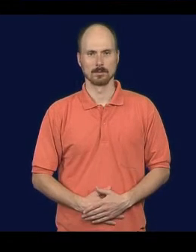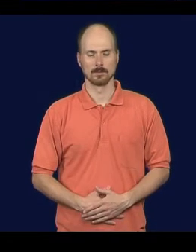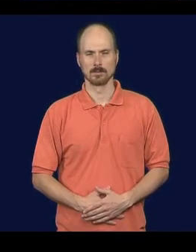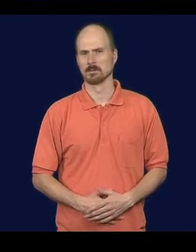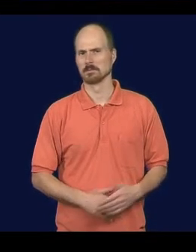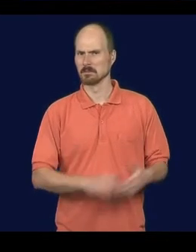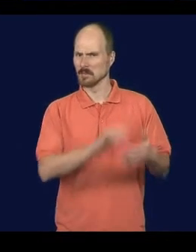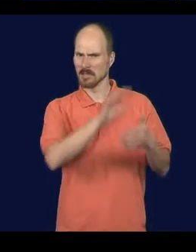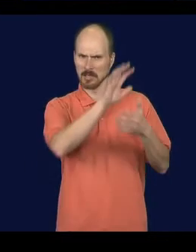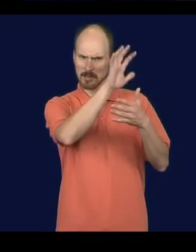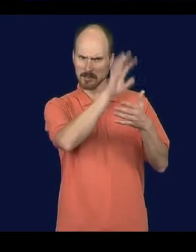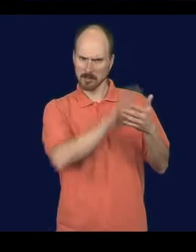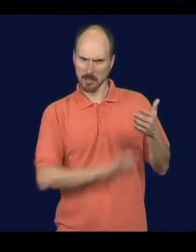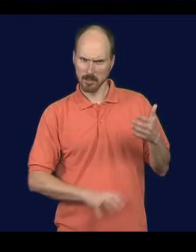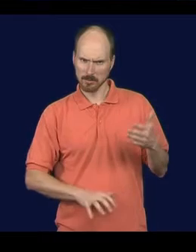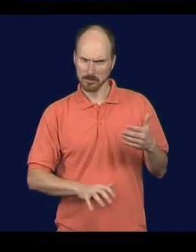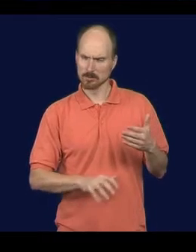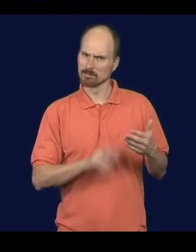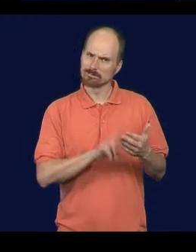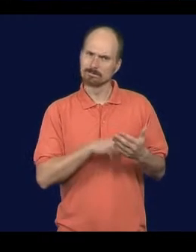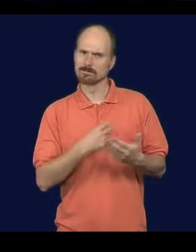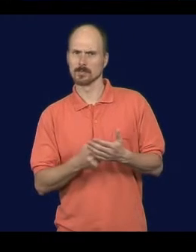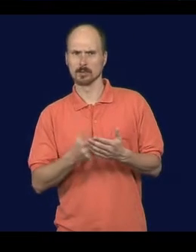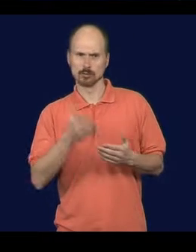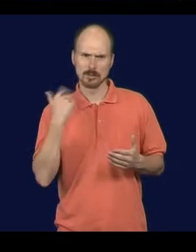všechno. Děkuji.